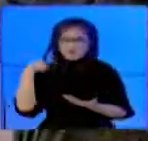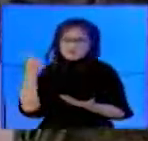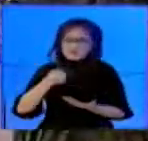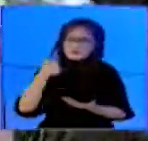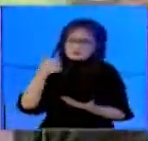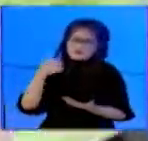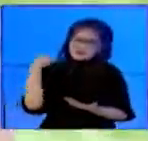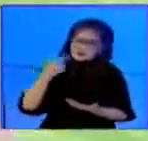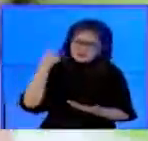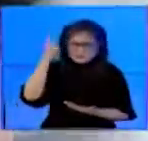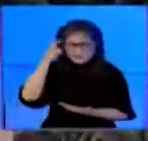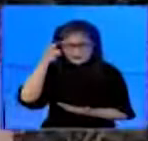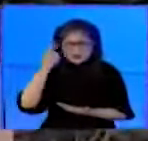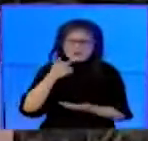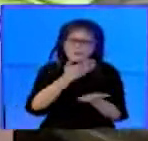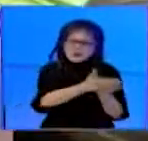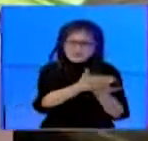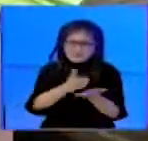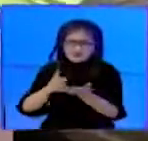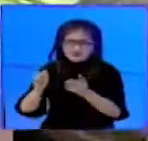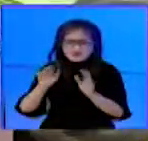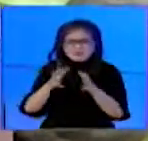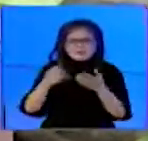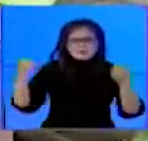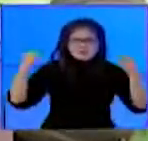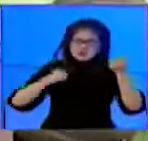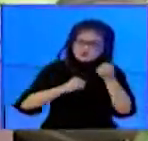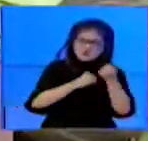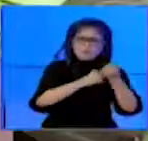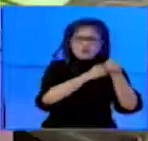kita berbagi untuk mendukung tugas tenaga medis dan non-medis, serta